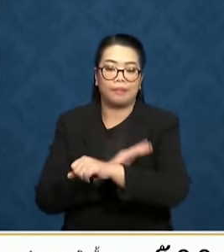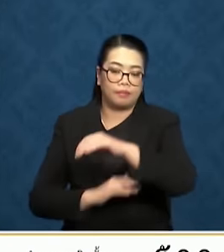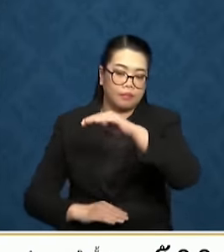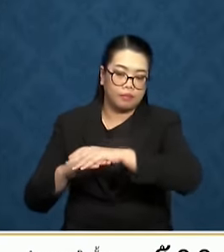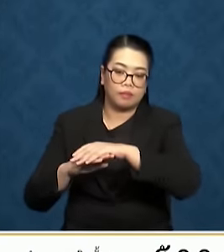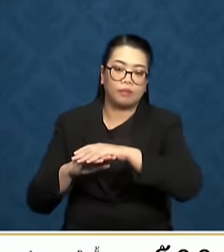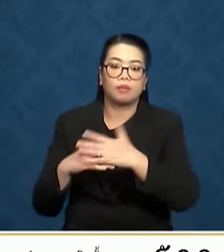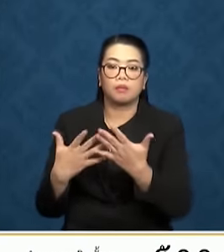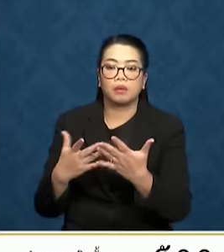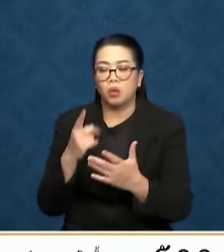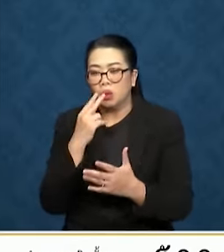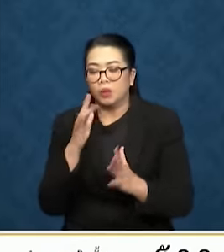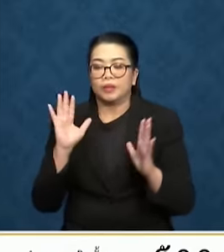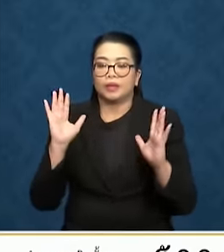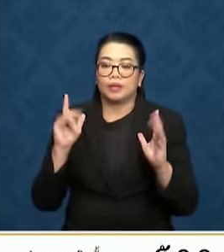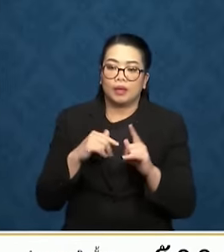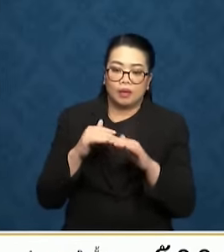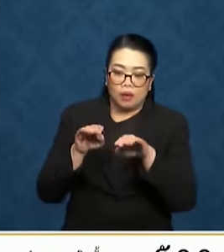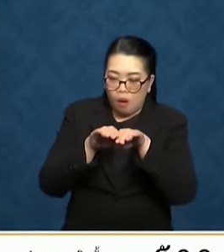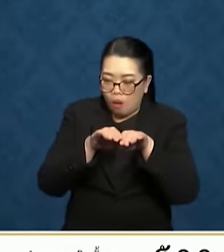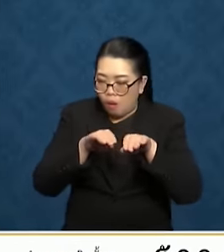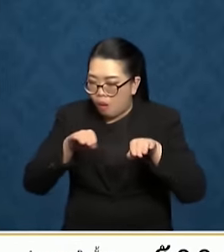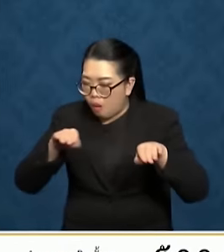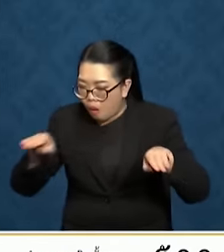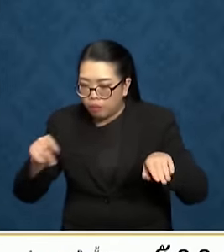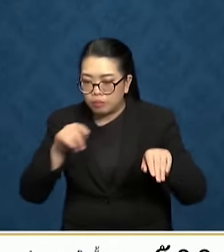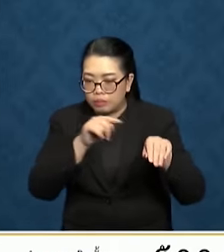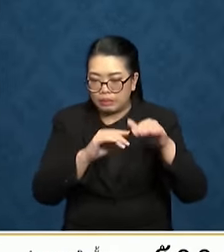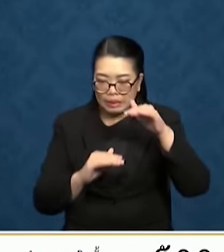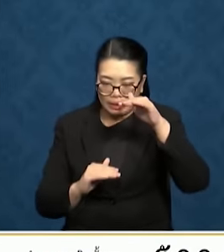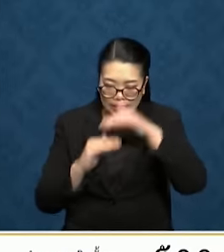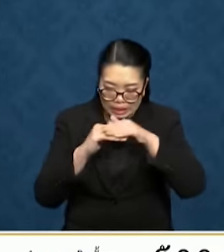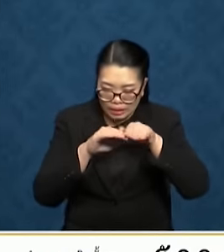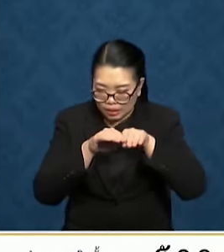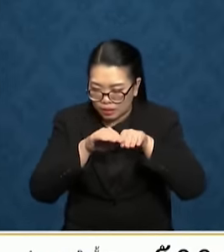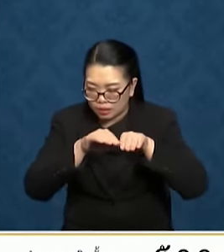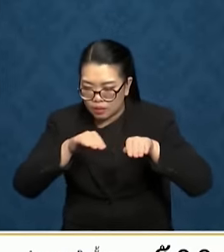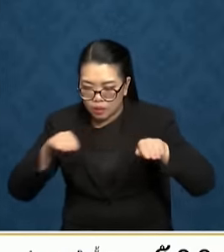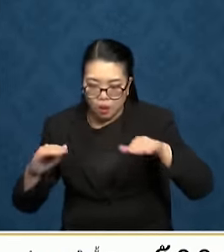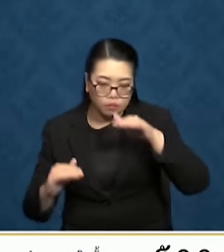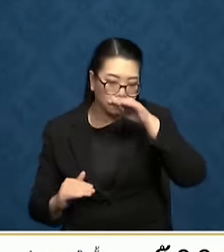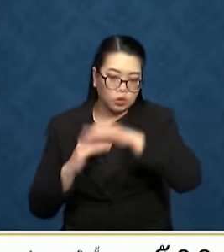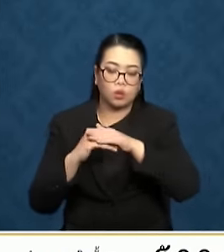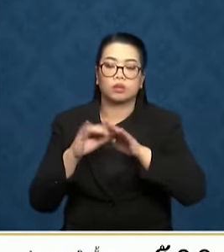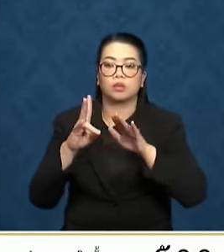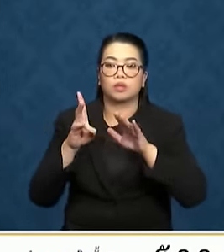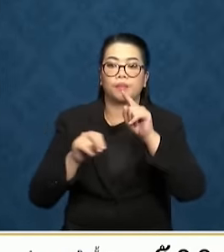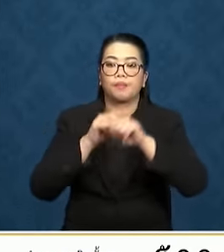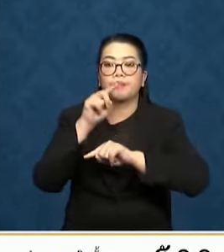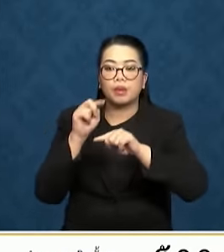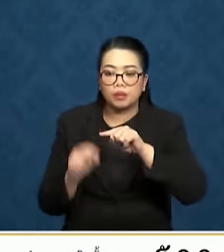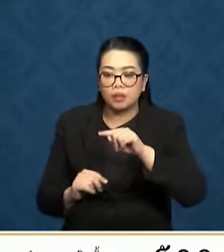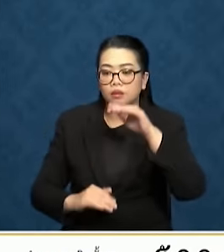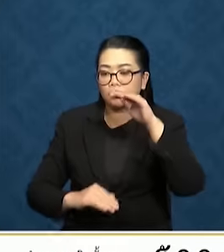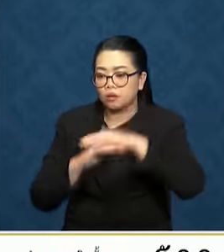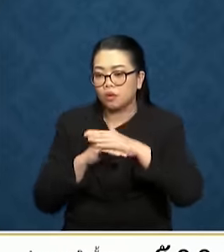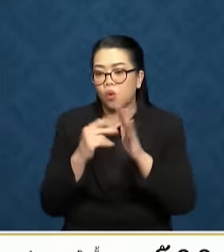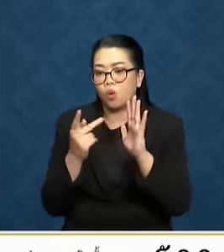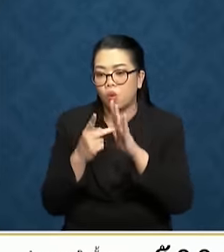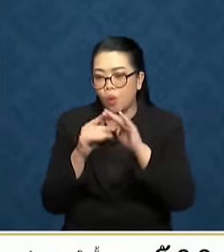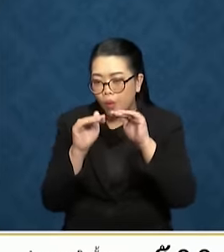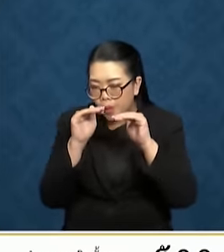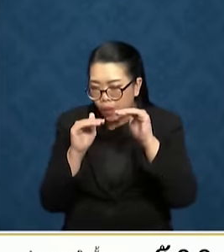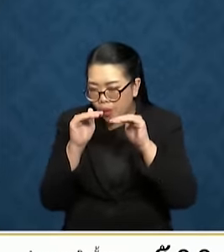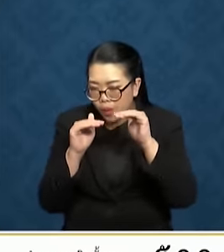มันมีความหวาดเสียวของกรอบงบประมาณในหลายมิติไม่ว่าจะเป็นการชนเพดาน 70%ไม่ว่าจะเป็นการกู้ปริ่ม